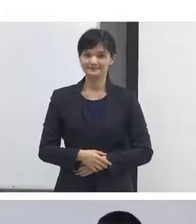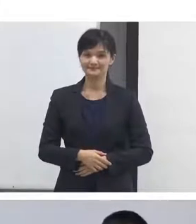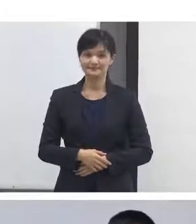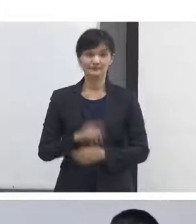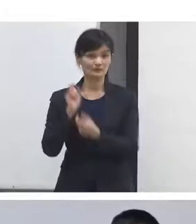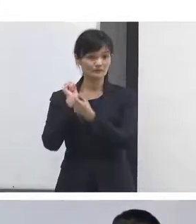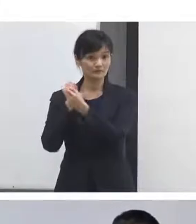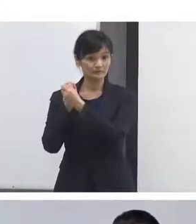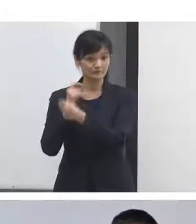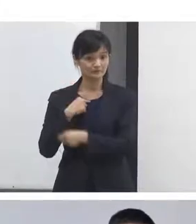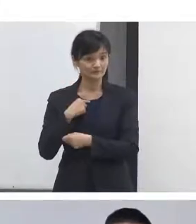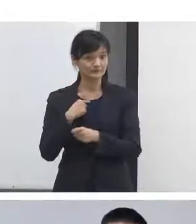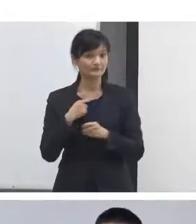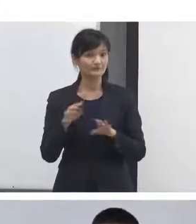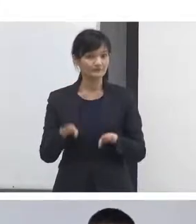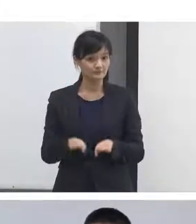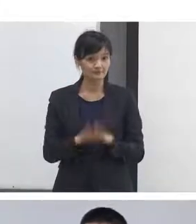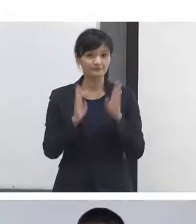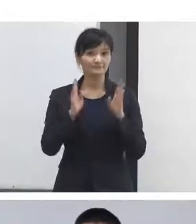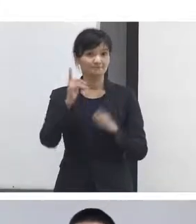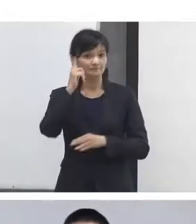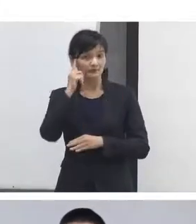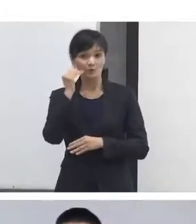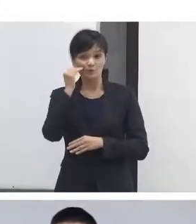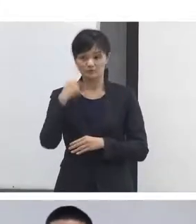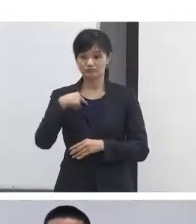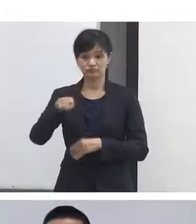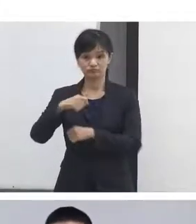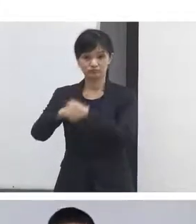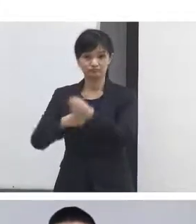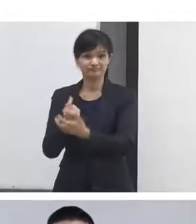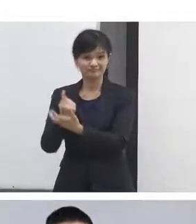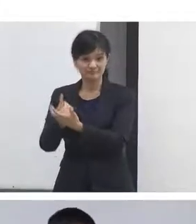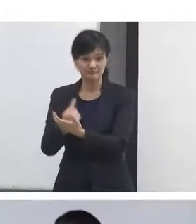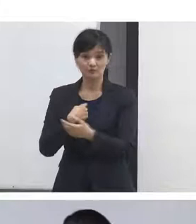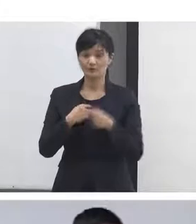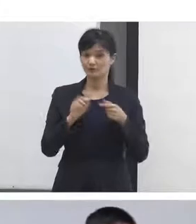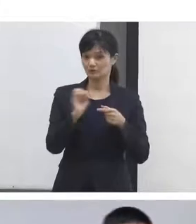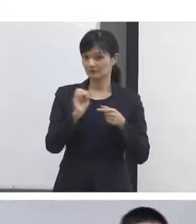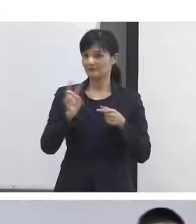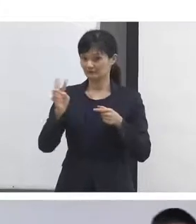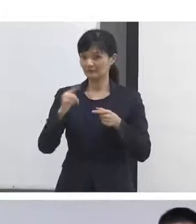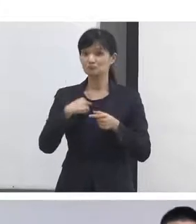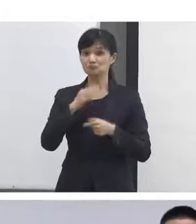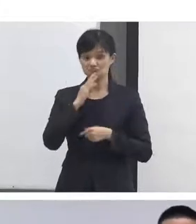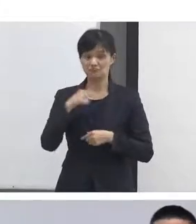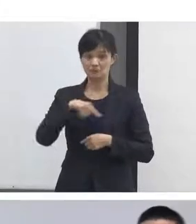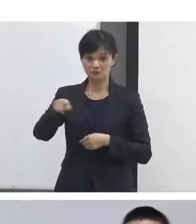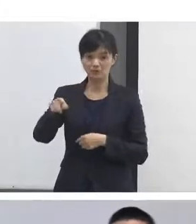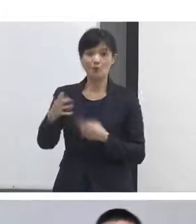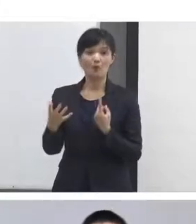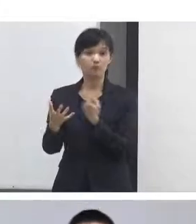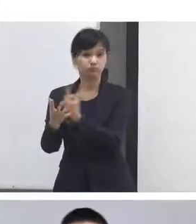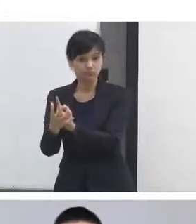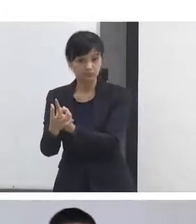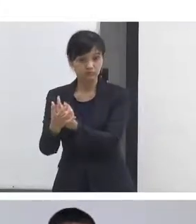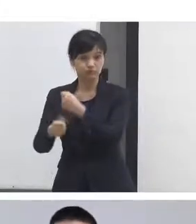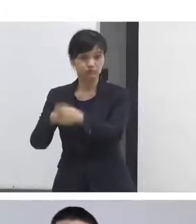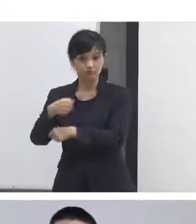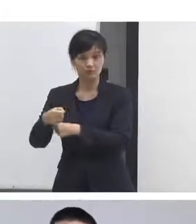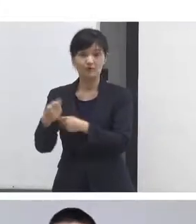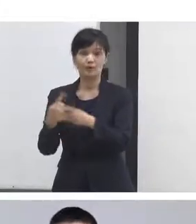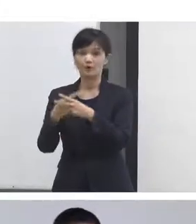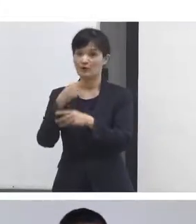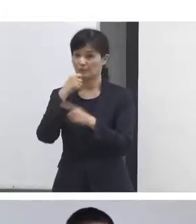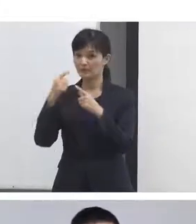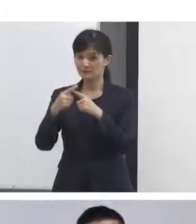最近我开始就是如果我去参加活动，然后我是以 G0V 贡献者的身份去参加活动，我就会说。因为通常都会有主持人，然